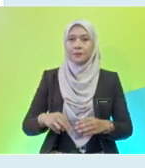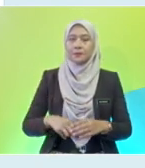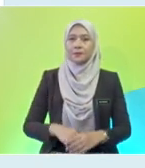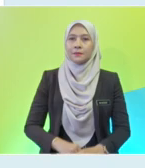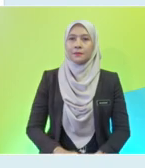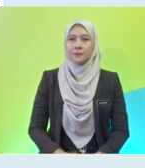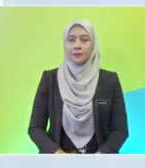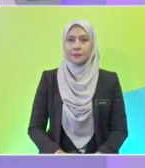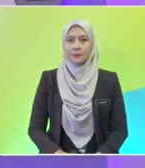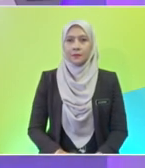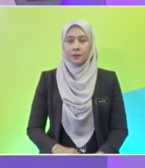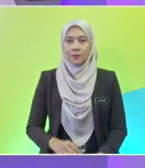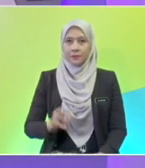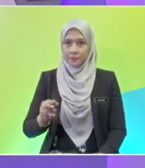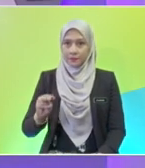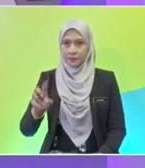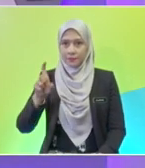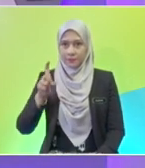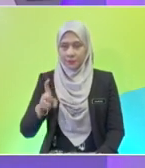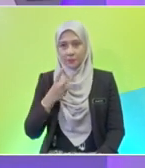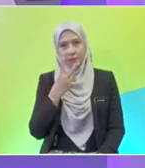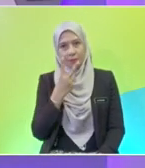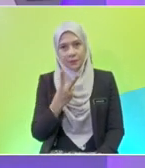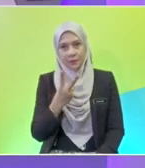murid-murid karena simak Berapa bilangan